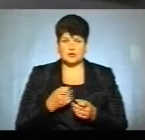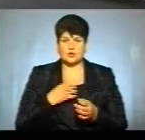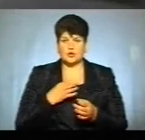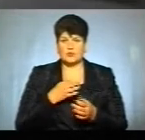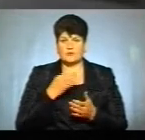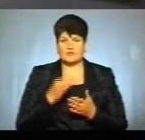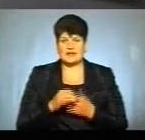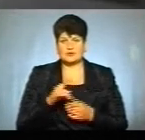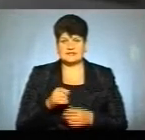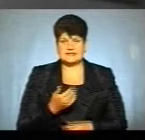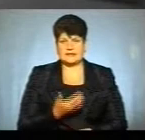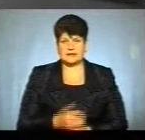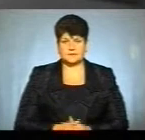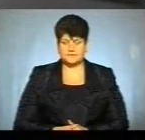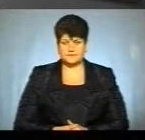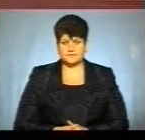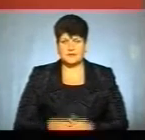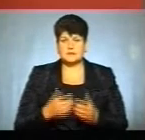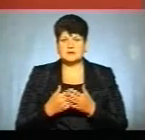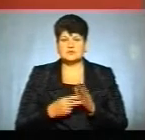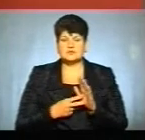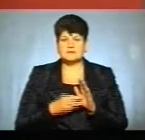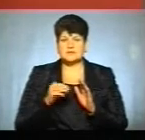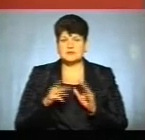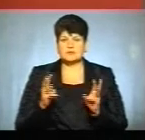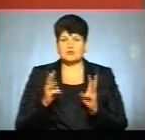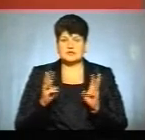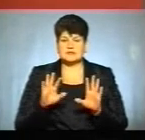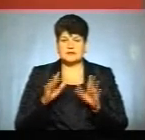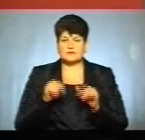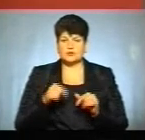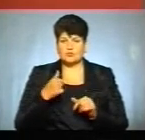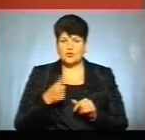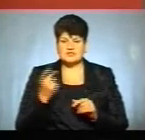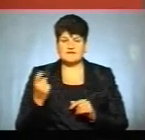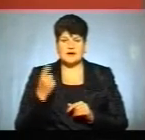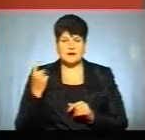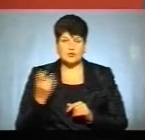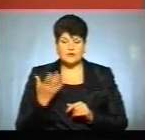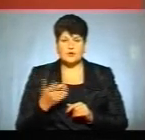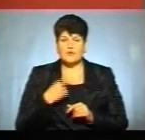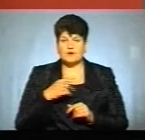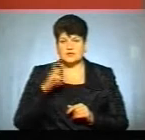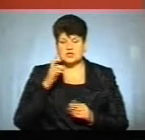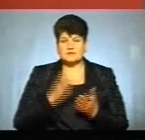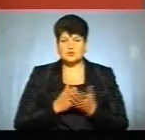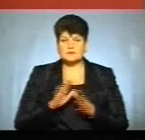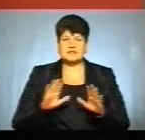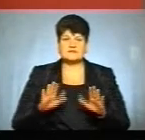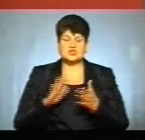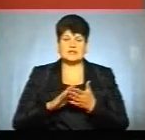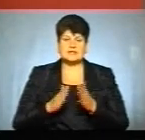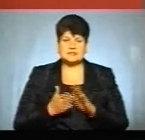відповідальності за них. Близько 7 тисяч пожеж в екосистемах сталося цього року на Харківщині, повідомляє Державна служба з надзвичайних